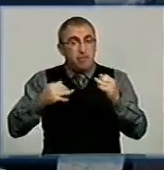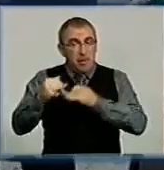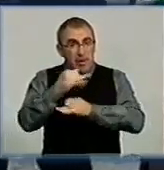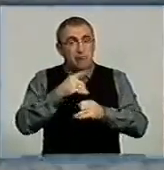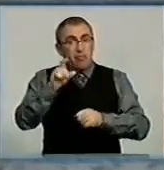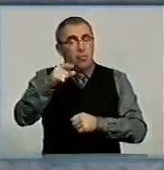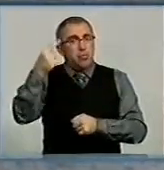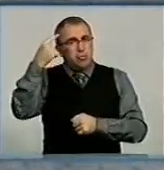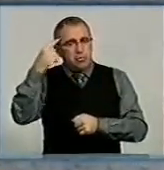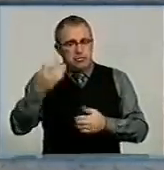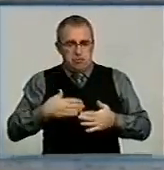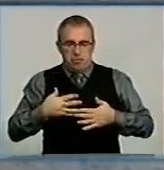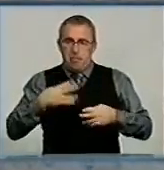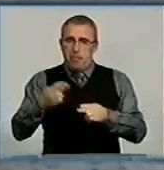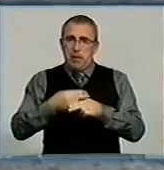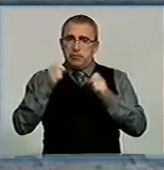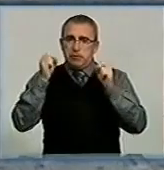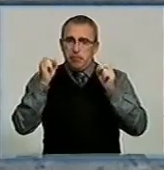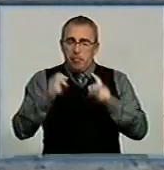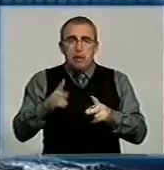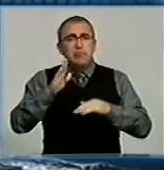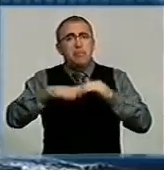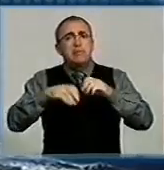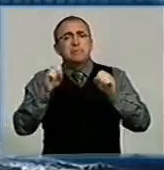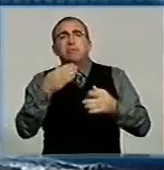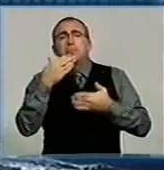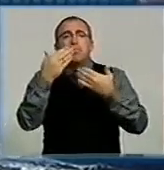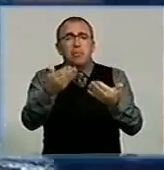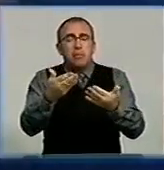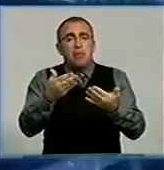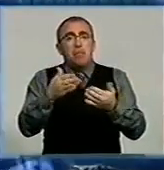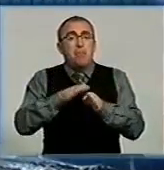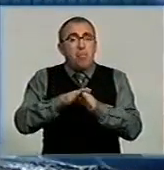задумуватися про власну безпеку і знають, до якого спеціаліста слід звертатися.